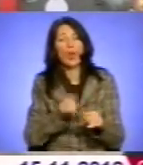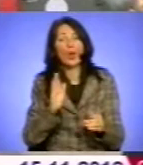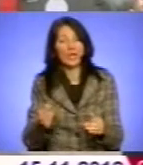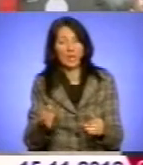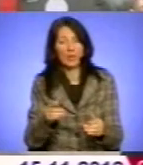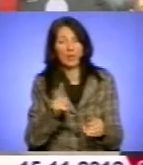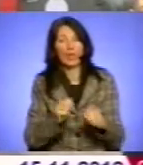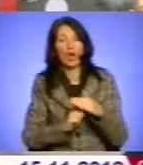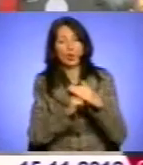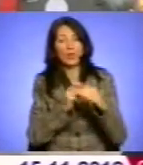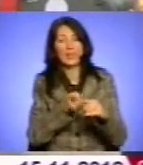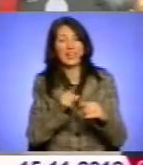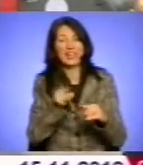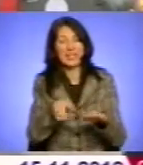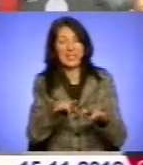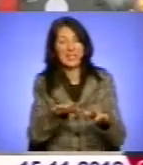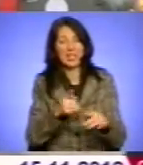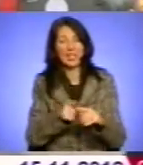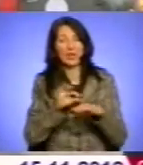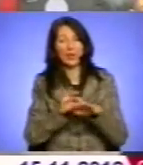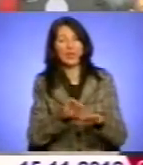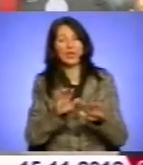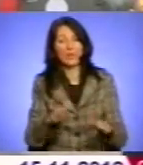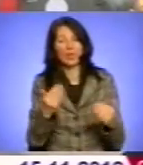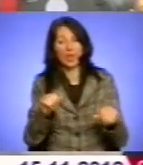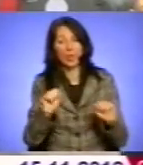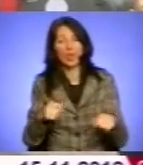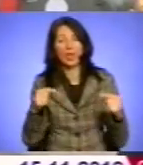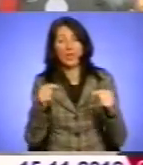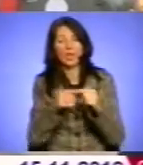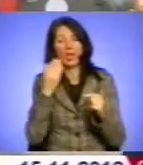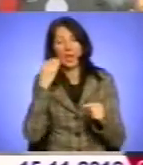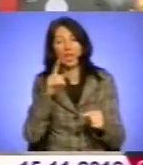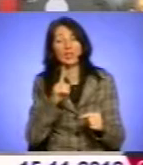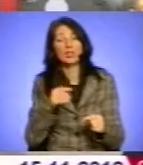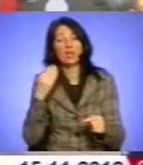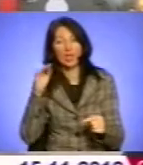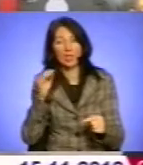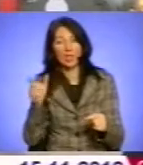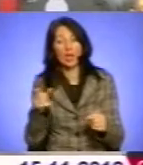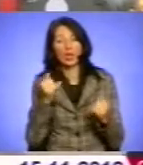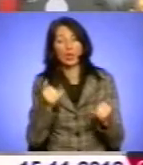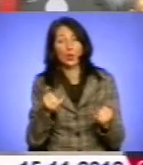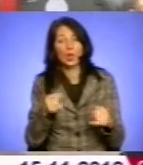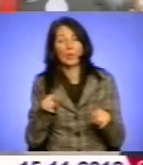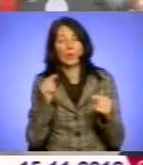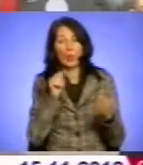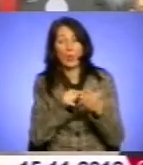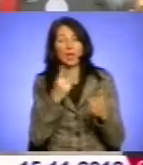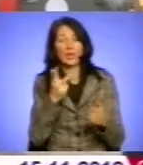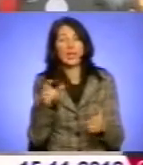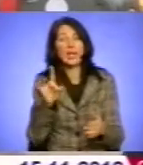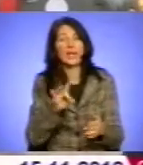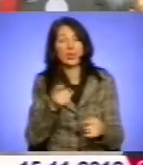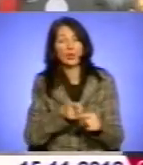основі тих дій, які проводяться на місцях, вже можна визначити кращих з кращих. І тому-то сьогодні тут попало три райони,